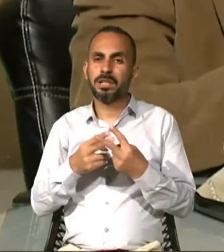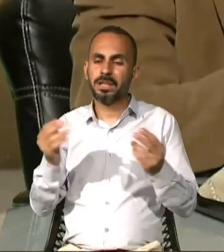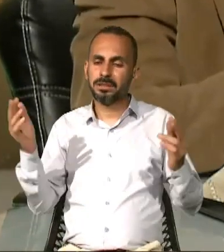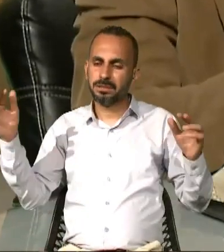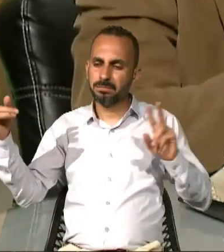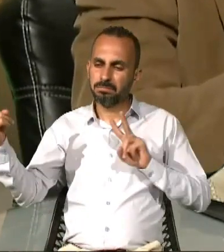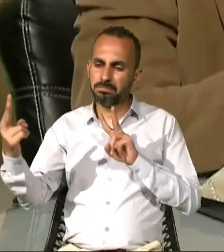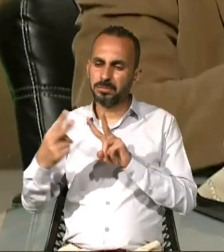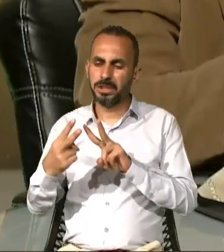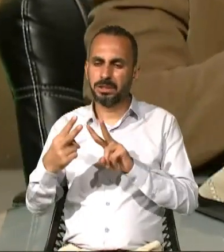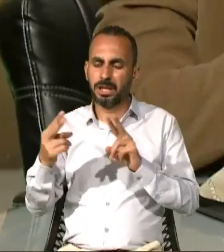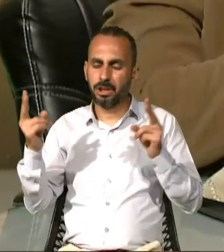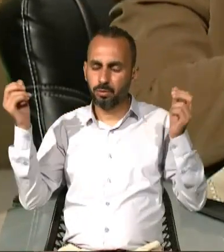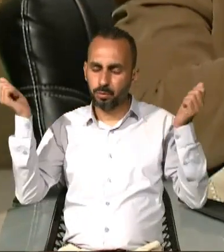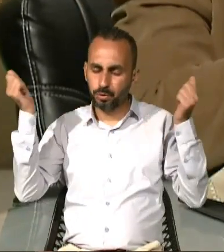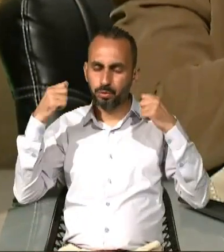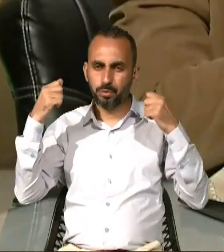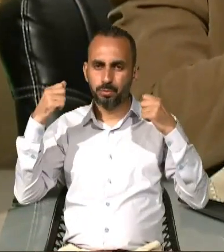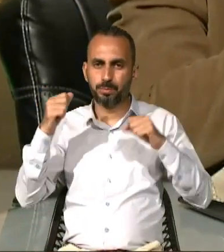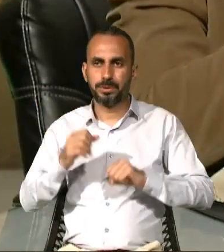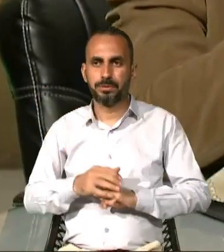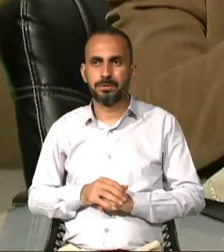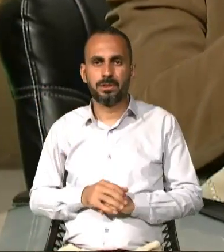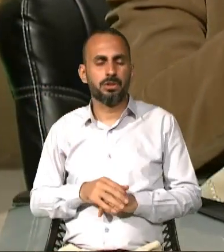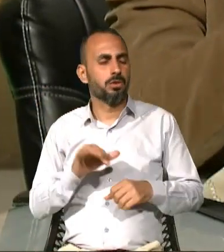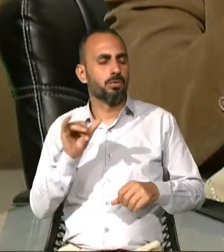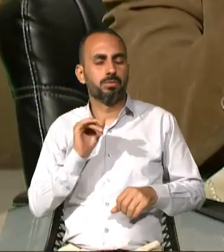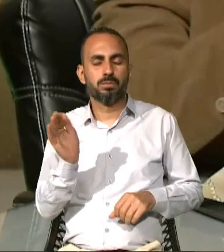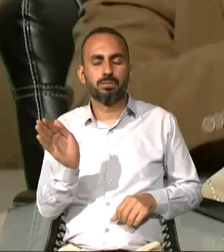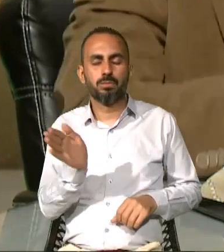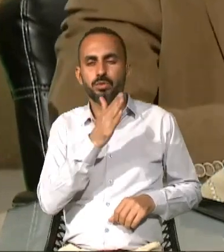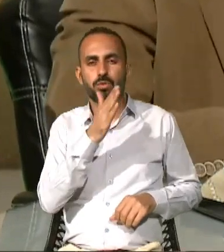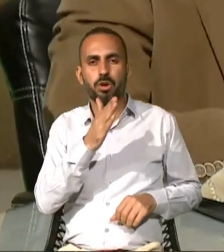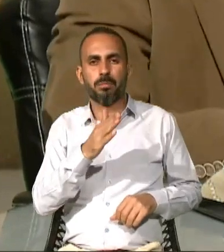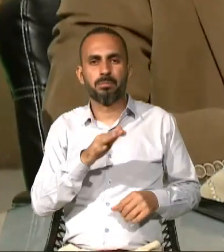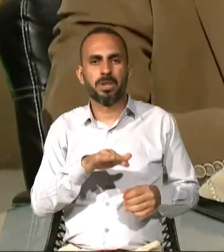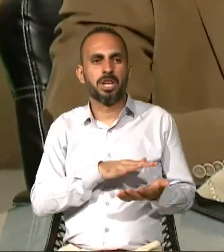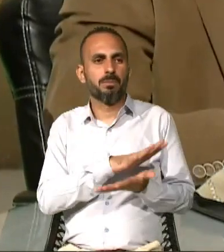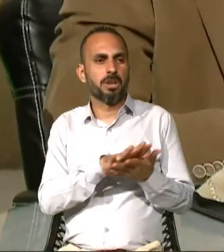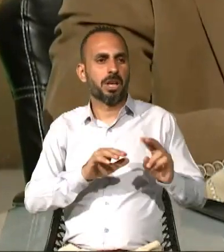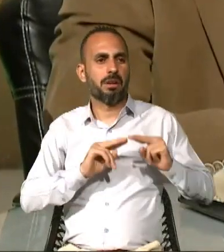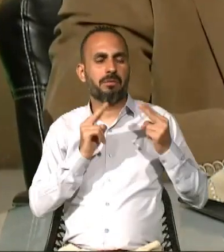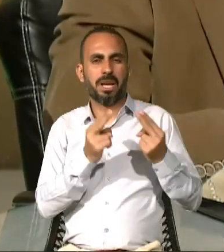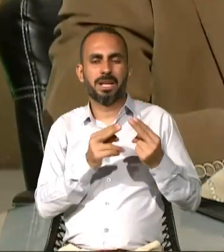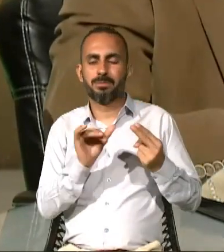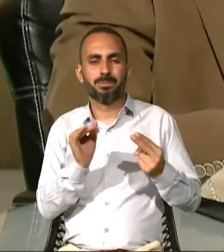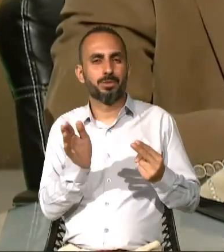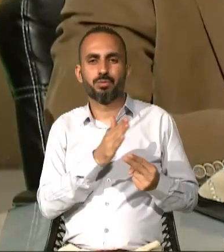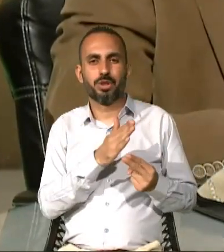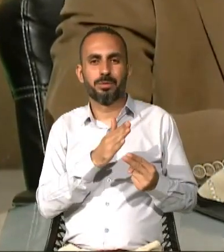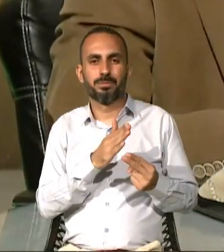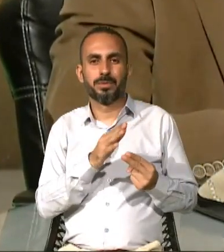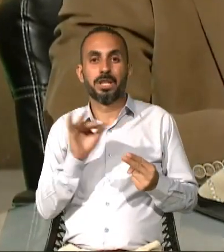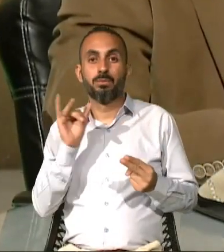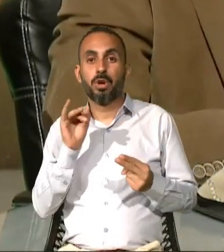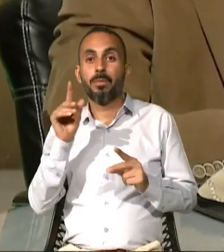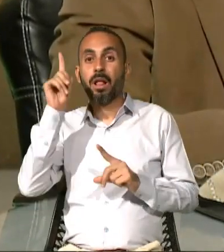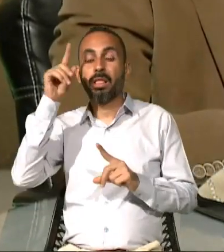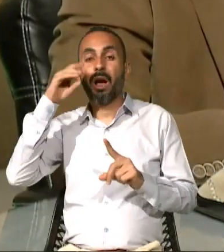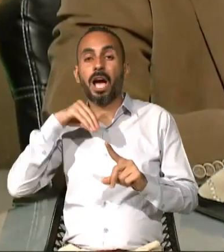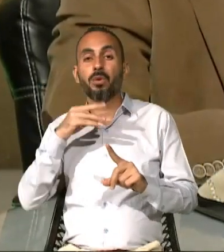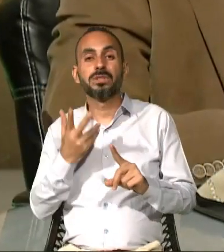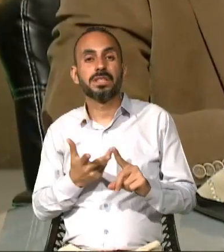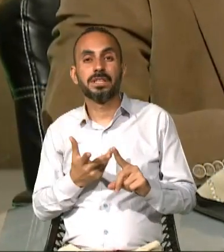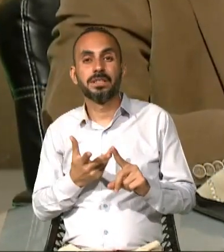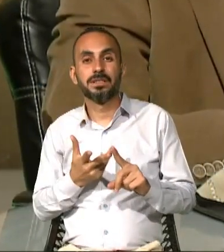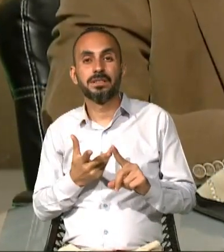ما تشغلهاش لكن يشغلها ما قصد الله من وراء الاحداث. وده اللي يمكن هتكلم فيه على التحذير في النهاية يا